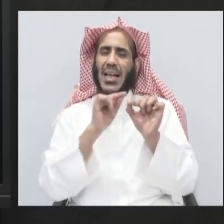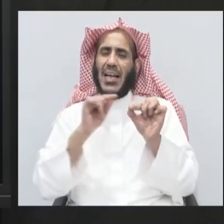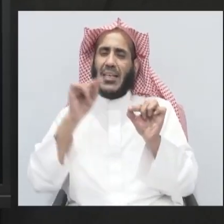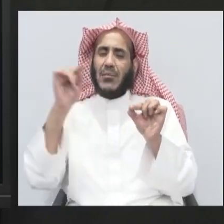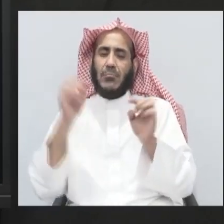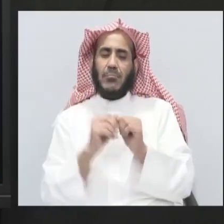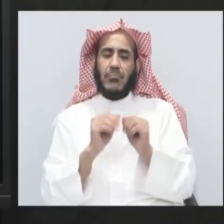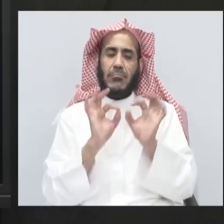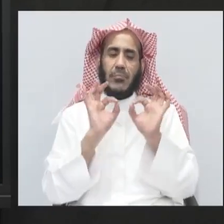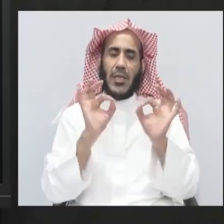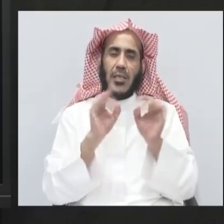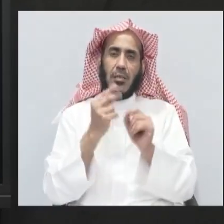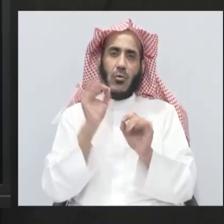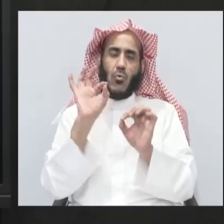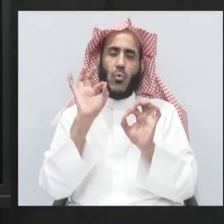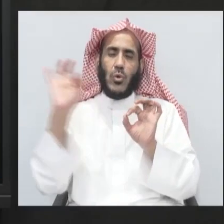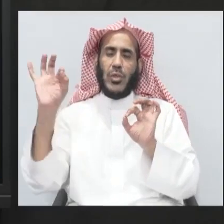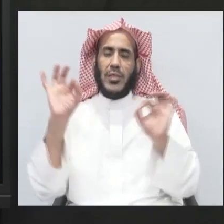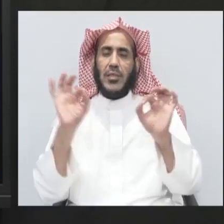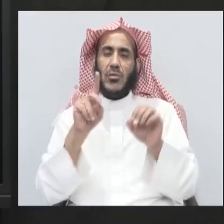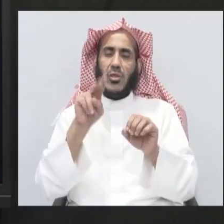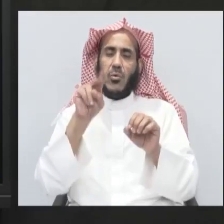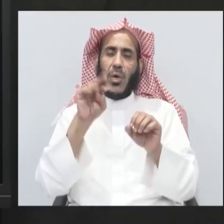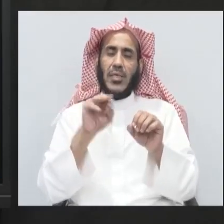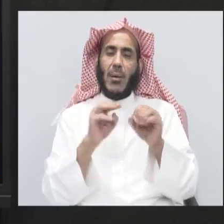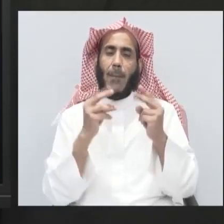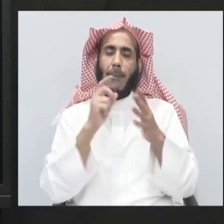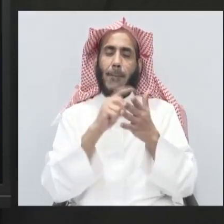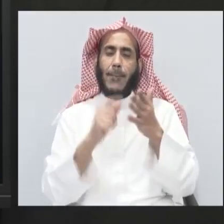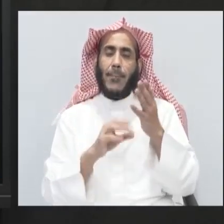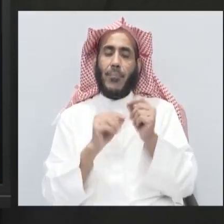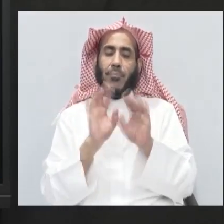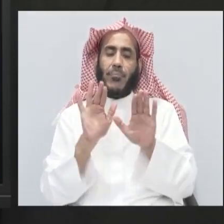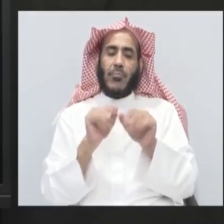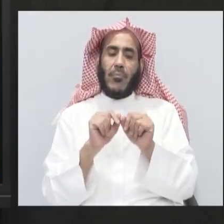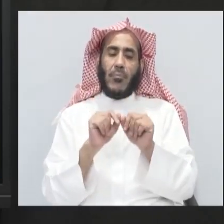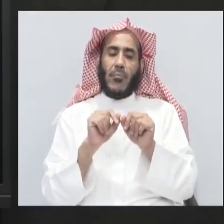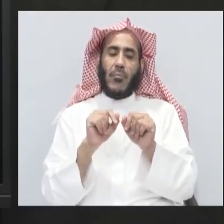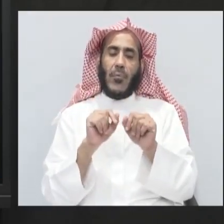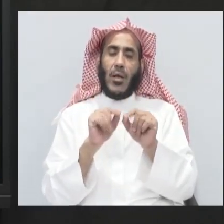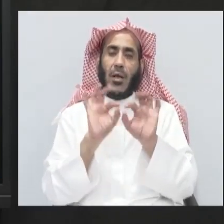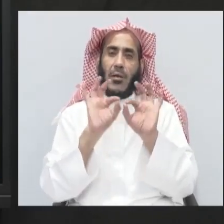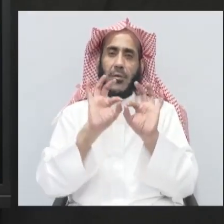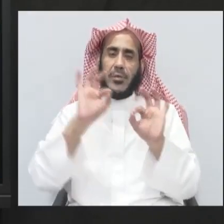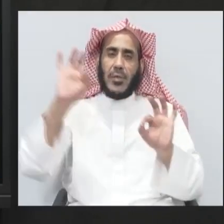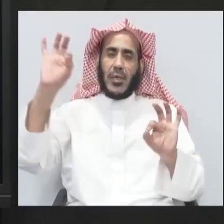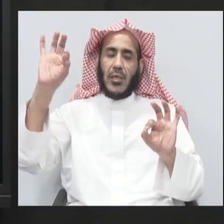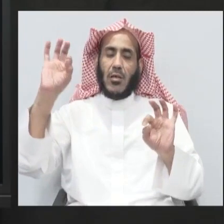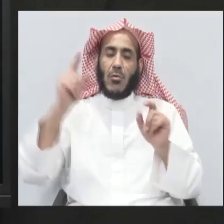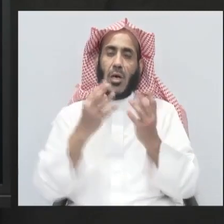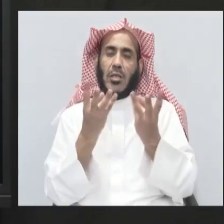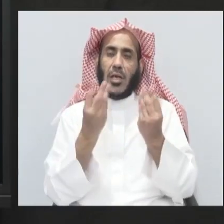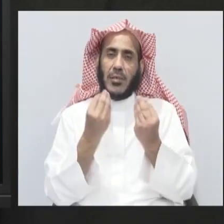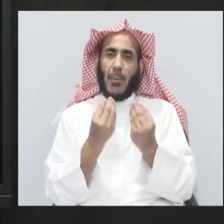ستقوم بتحديد نقطتين او زوجين مرتبين على هذه ال على خط المواء ومن ثم تحسب